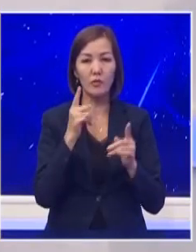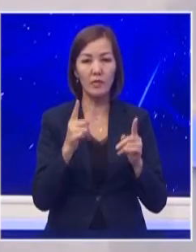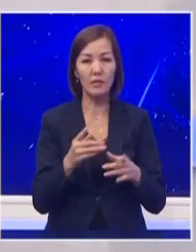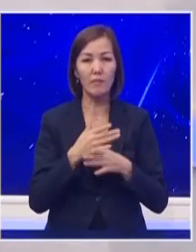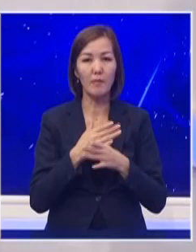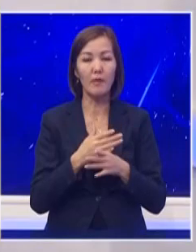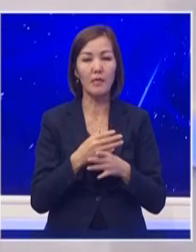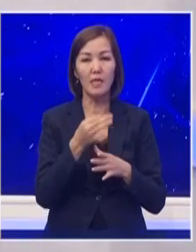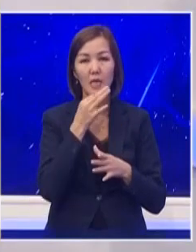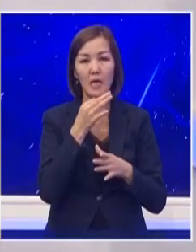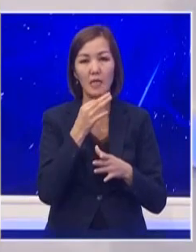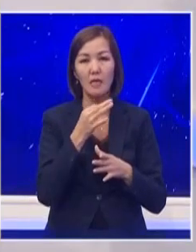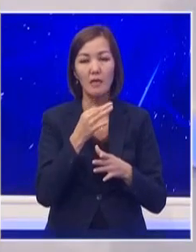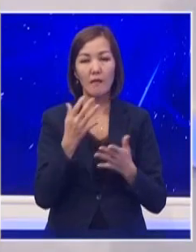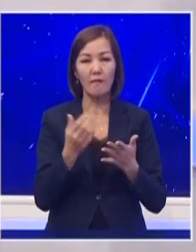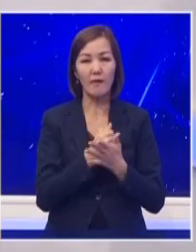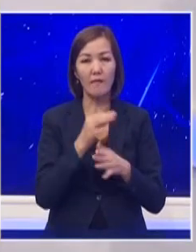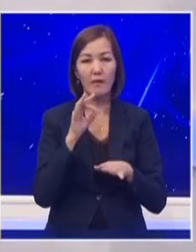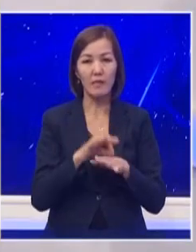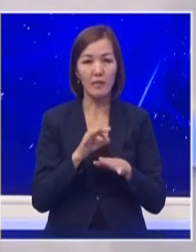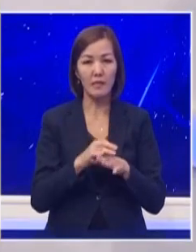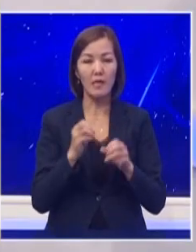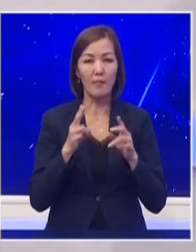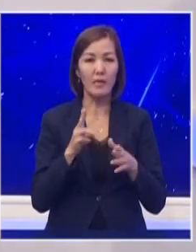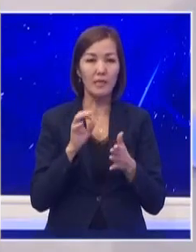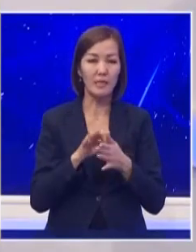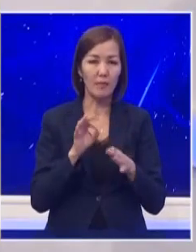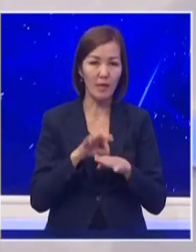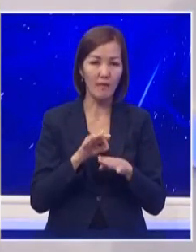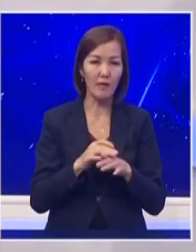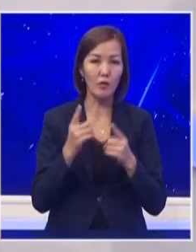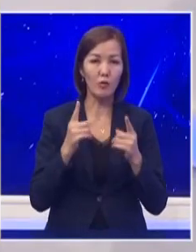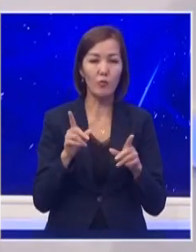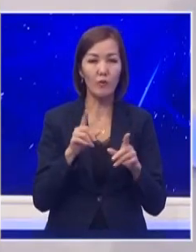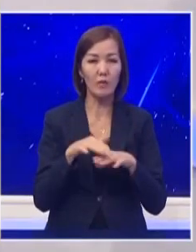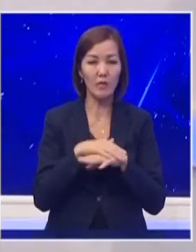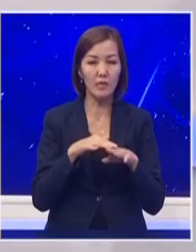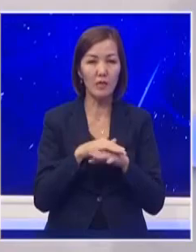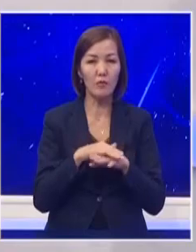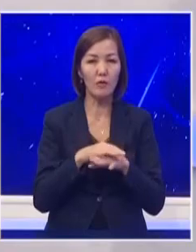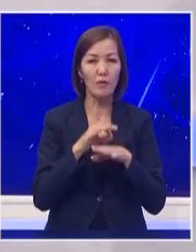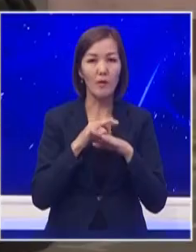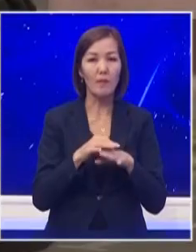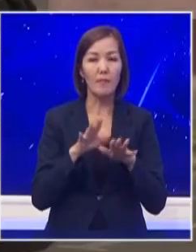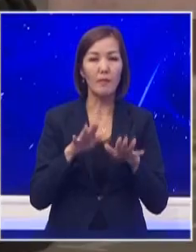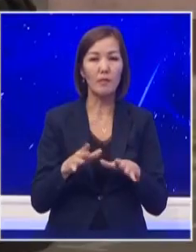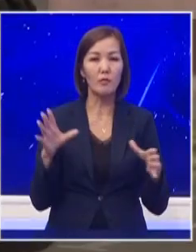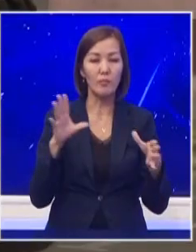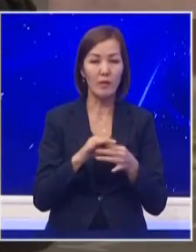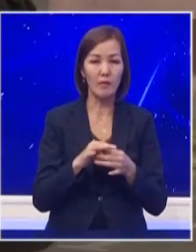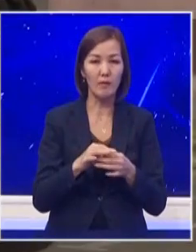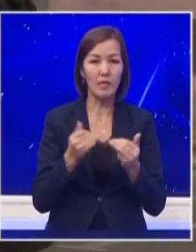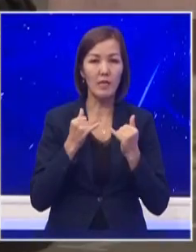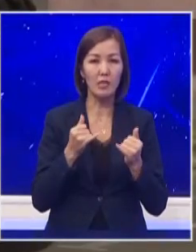возраста помогает на ранних стадиях выявить факторы риска и опасные заболевания в крупных населенных пунктах они проводятся по месту прикрепления